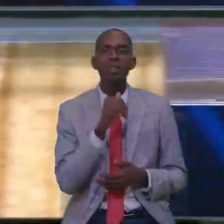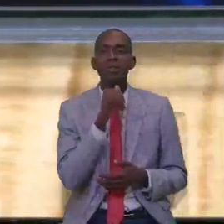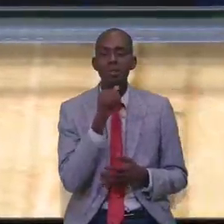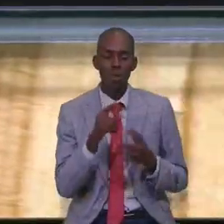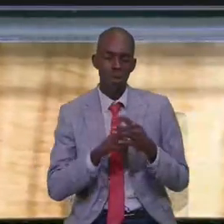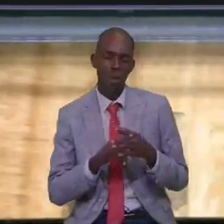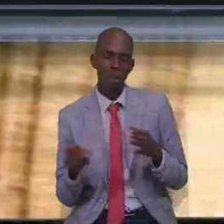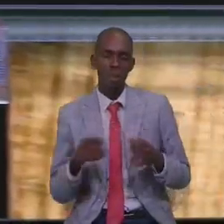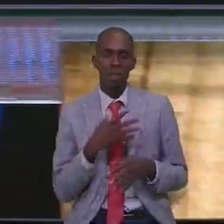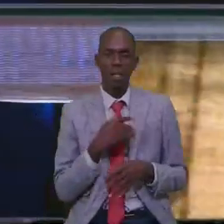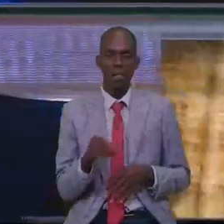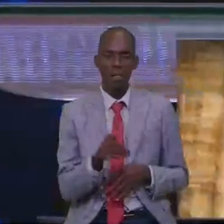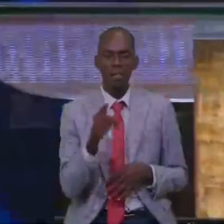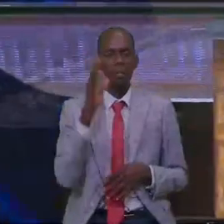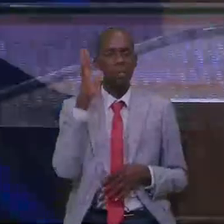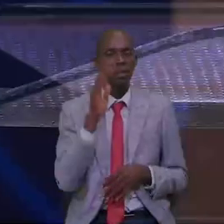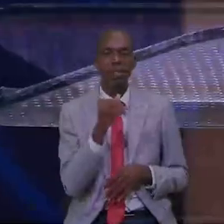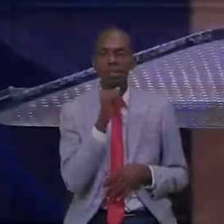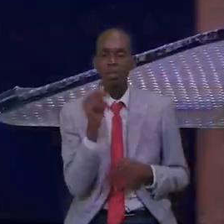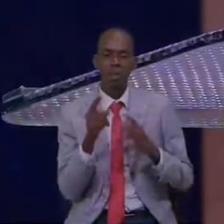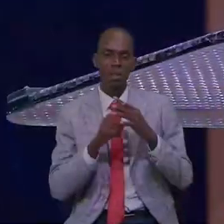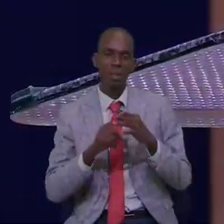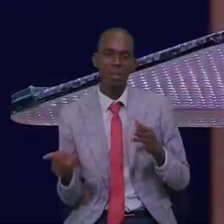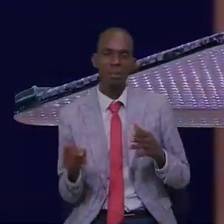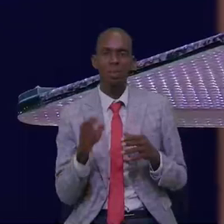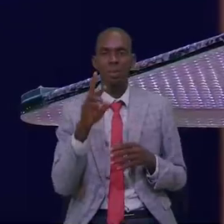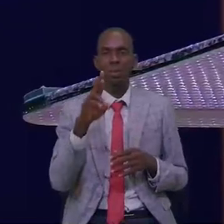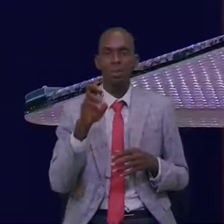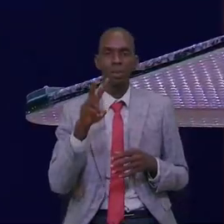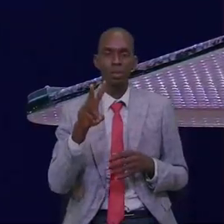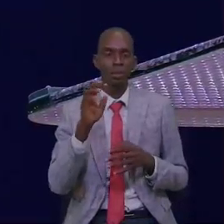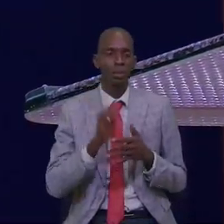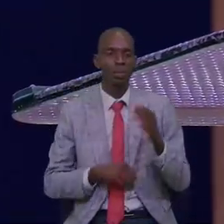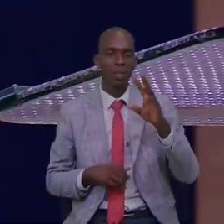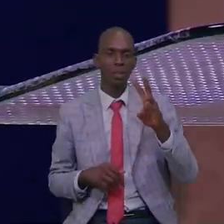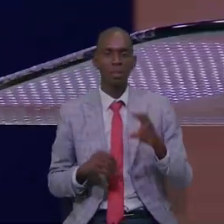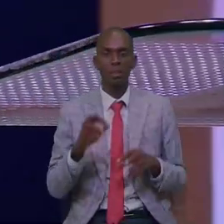point. Et ils n'échapperont point. Apocalypse 6.